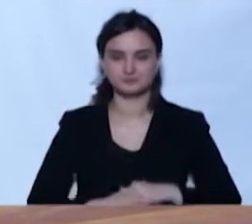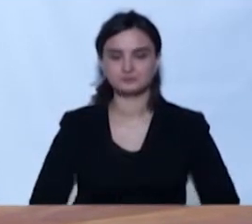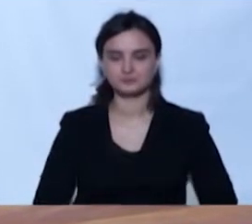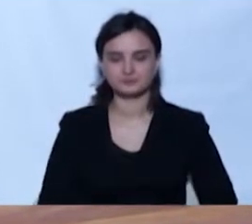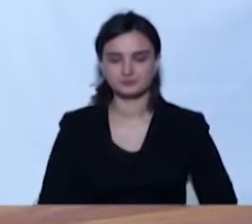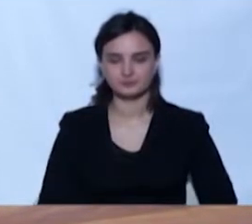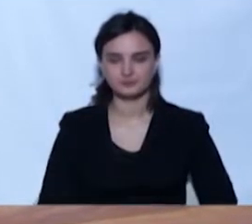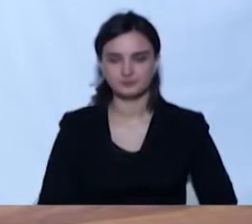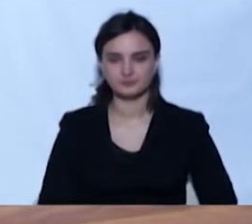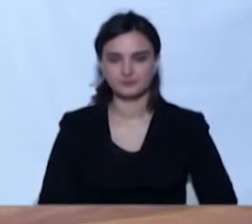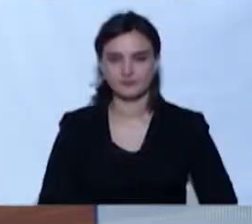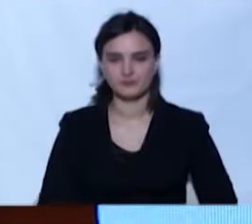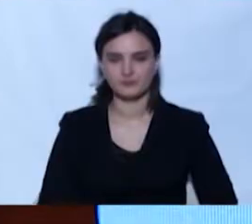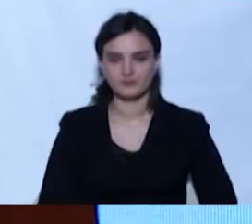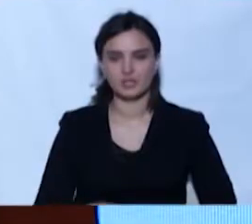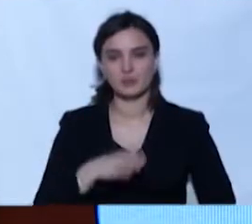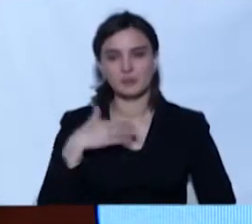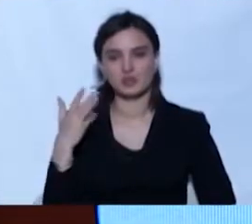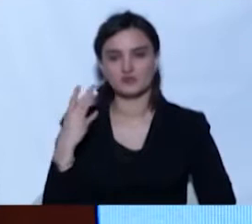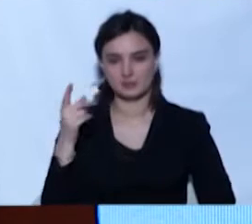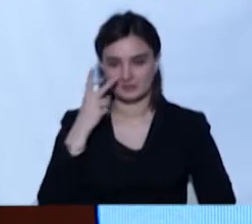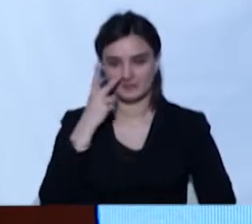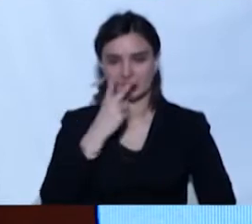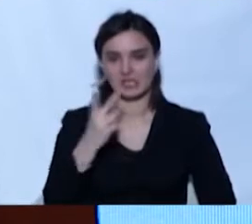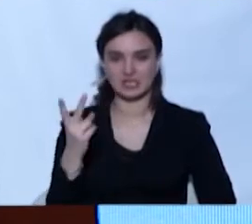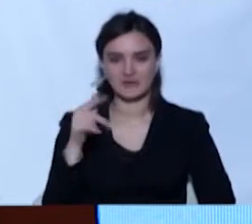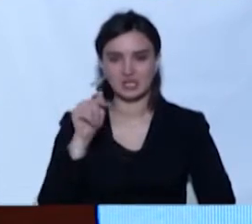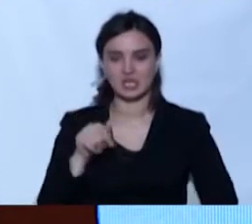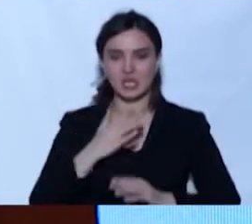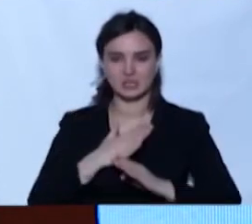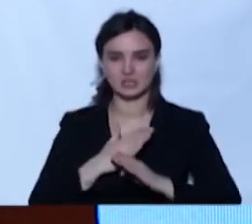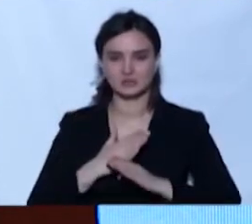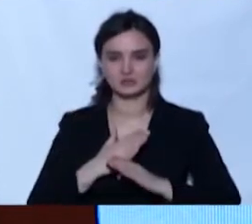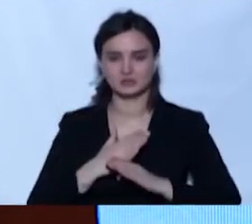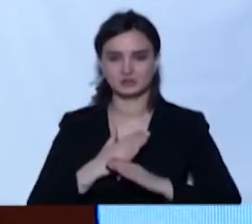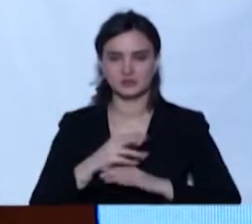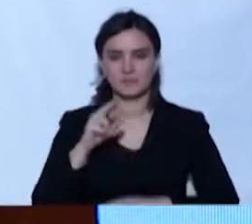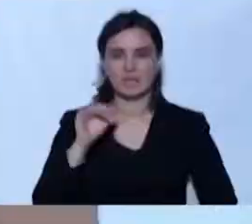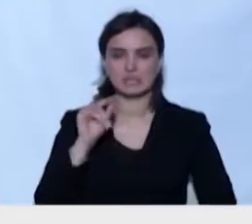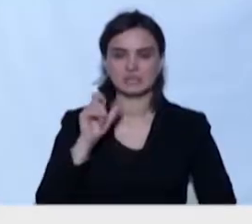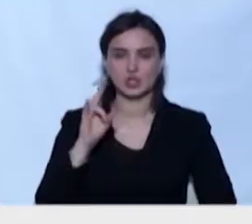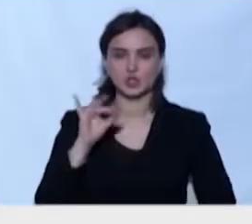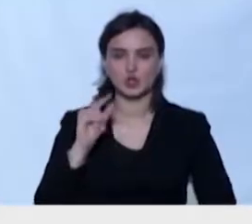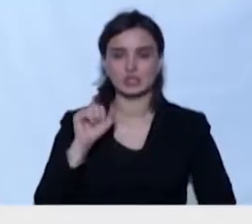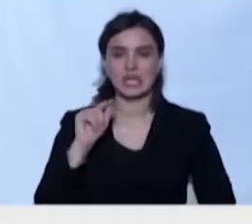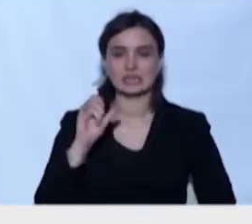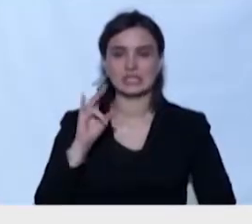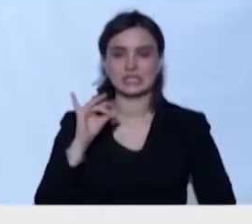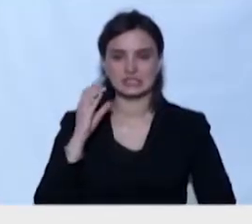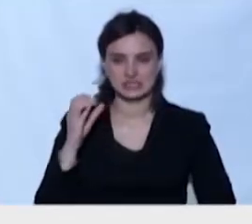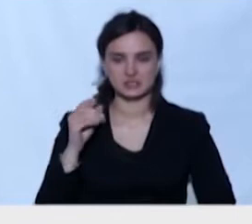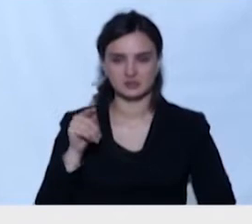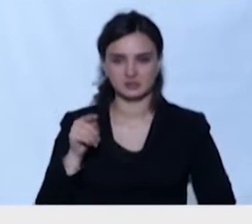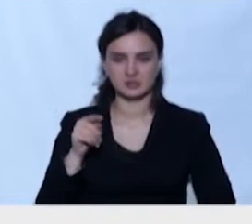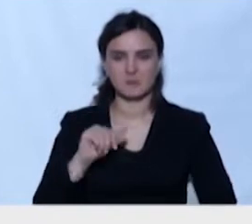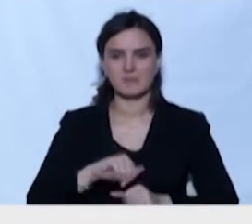მარჯვენა მხარეს თქვენ ხედავთ, აქ არის პართენონი, ათენის აკროპოლისის მთავარი